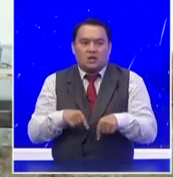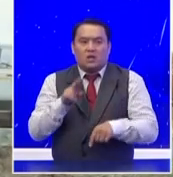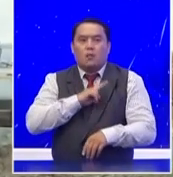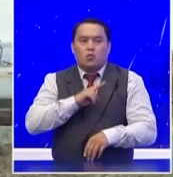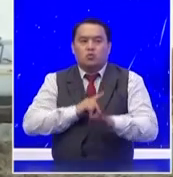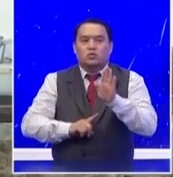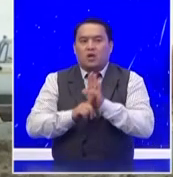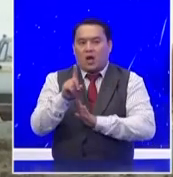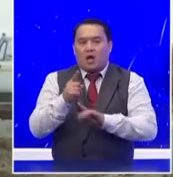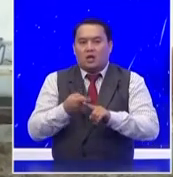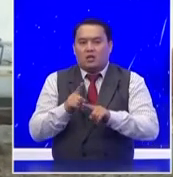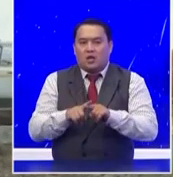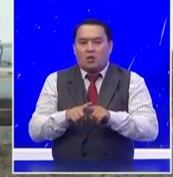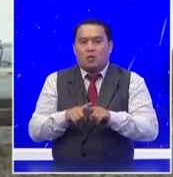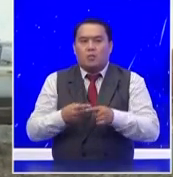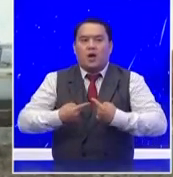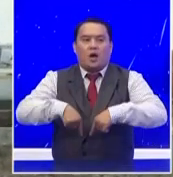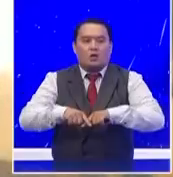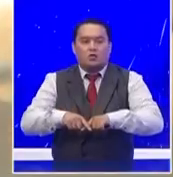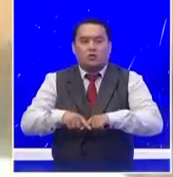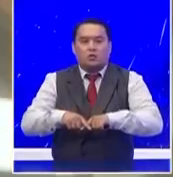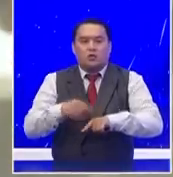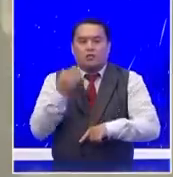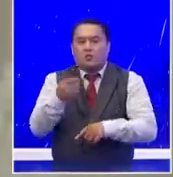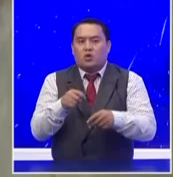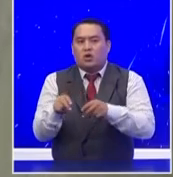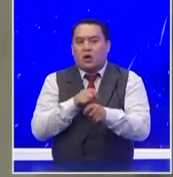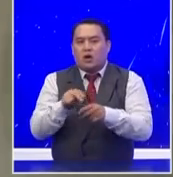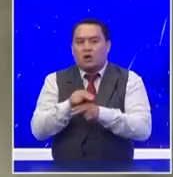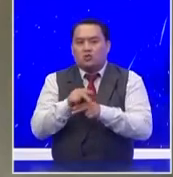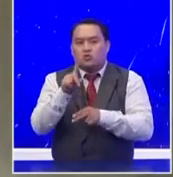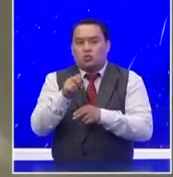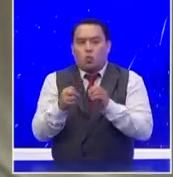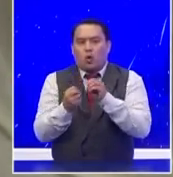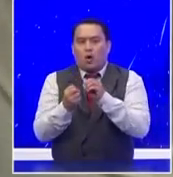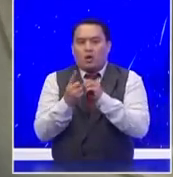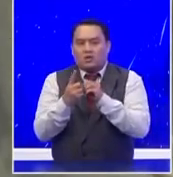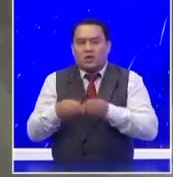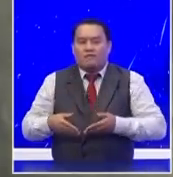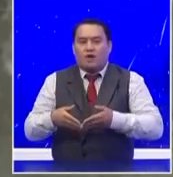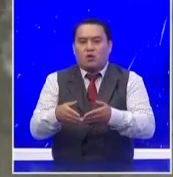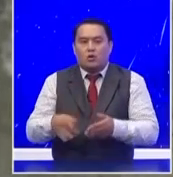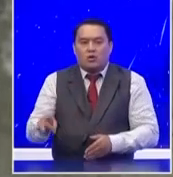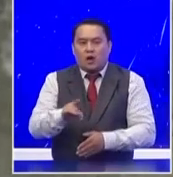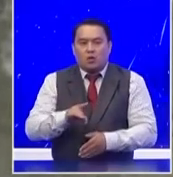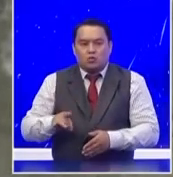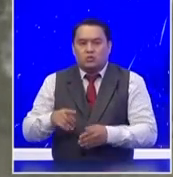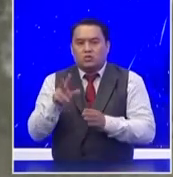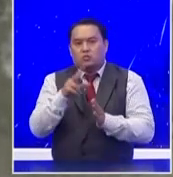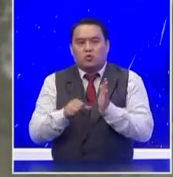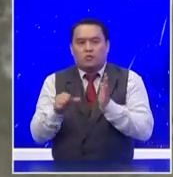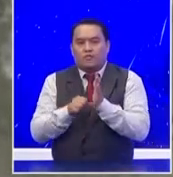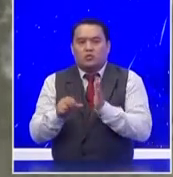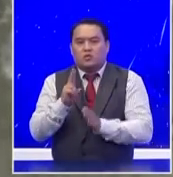работу. Однако и это не все. Генподрядчик компания «Томас» ведет реконструкцию сразу 111 ирригационных каналов по району протяженностью